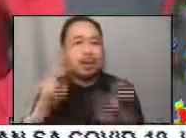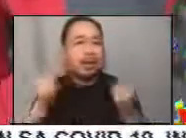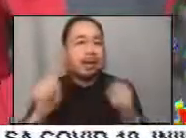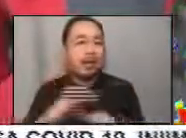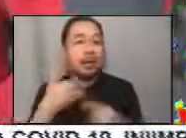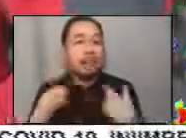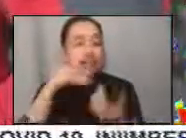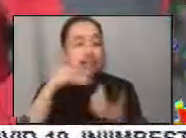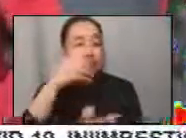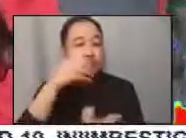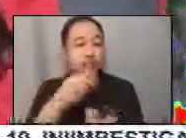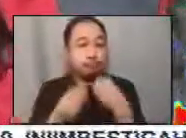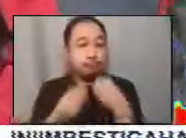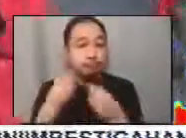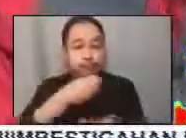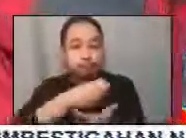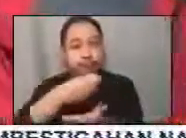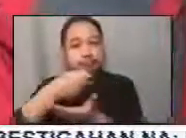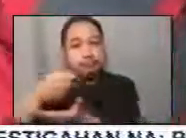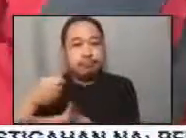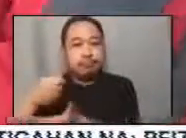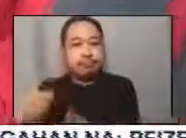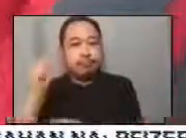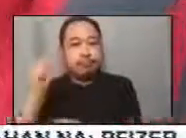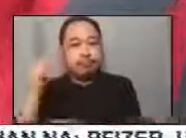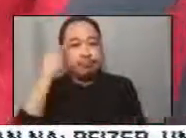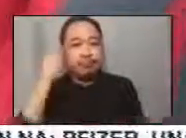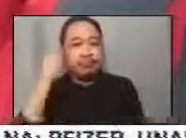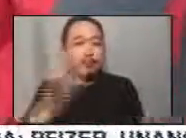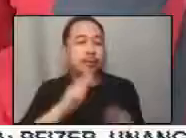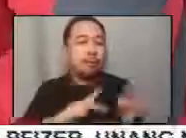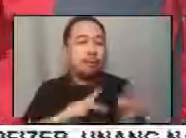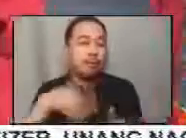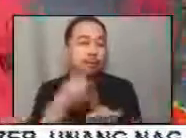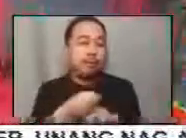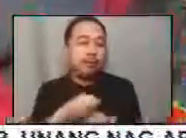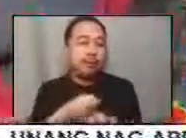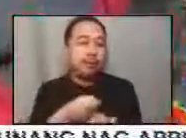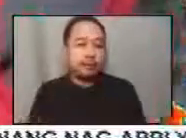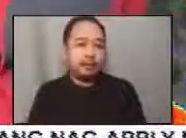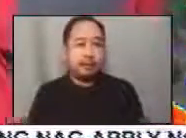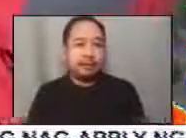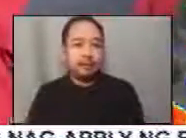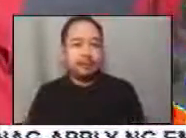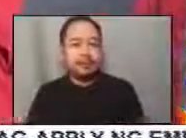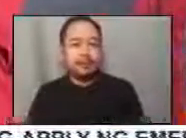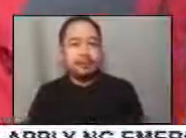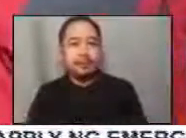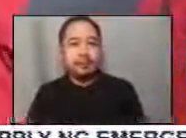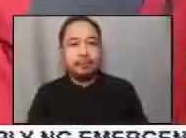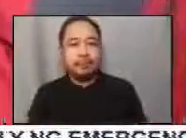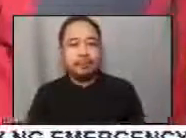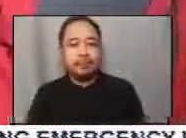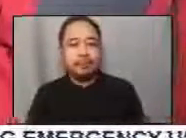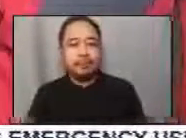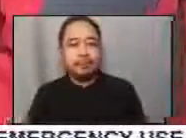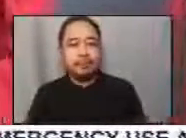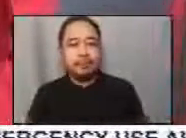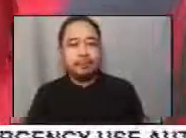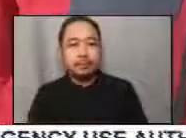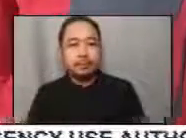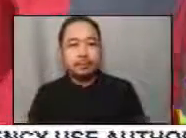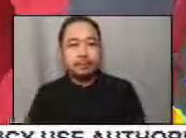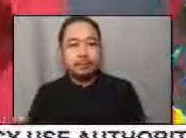Cebu, Negros at Panay provinces. Asahan ng maulap na kalangitan sa maghapon na may kasamang malakas na